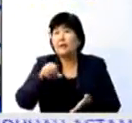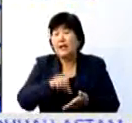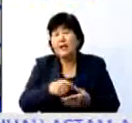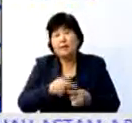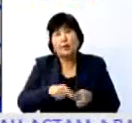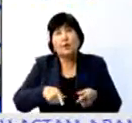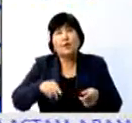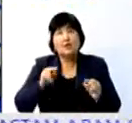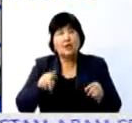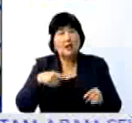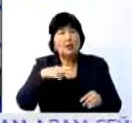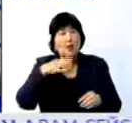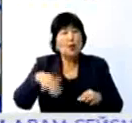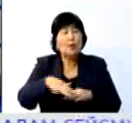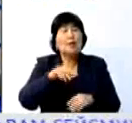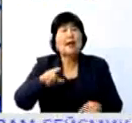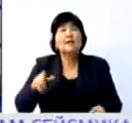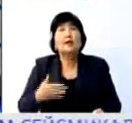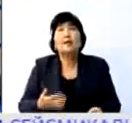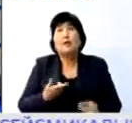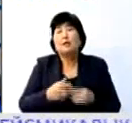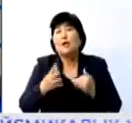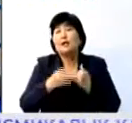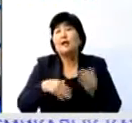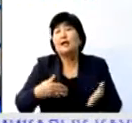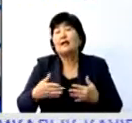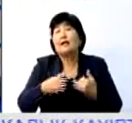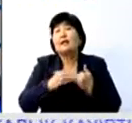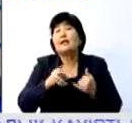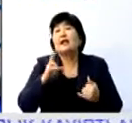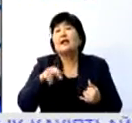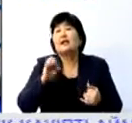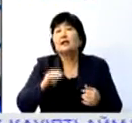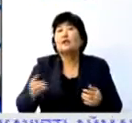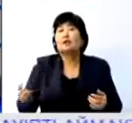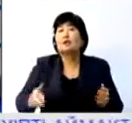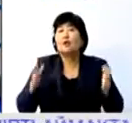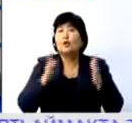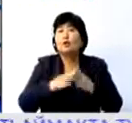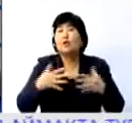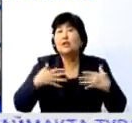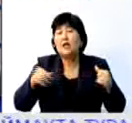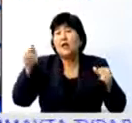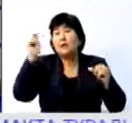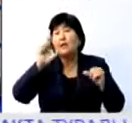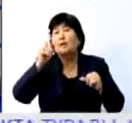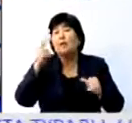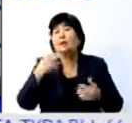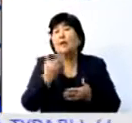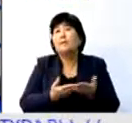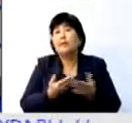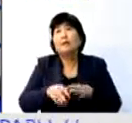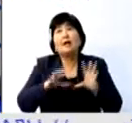жерде шынын айтқанда көпшілік азаматтар жер қатынастары, жер кадастры, тұрғын үй, денсаулық сақтау, білім және әлеуметтік мәселелер бойынша